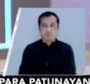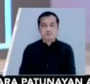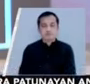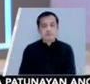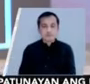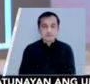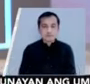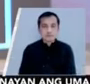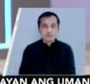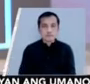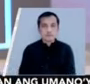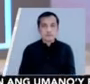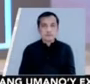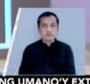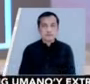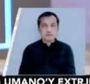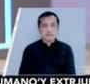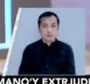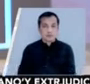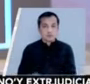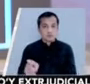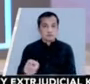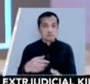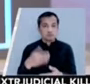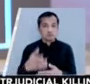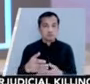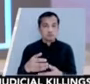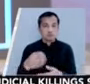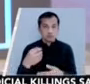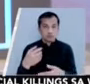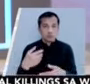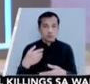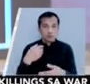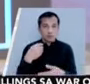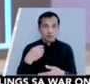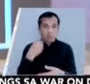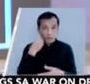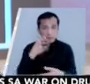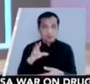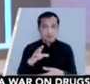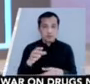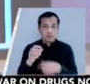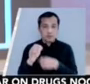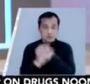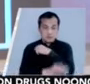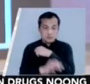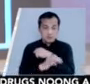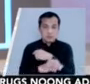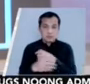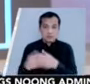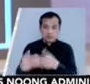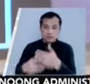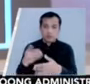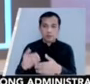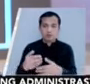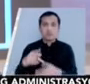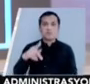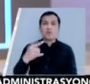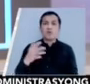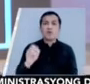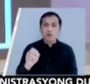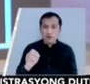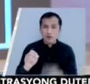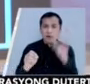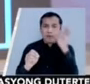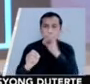Kasunod ng pagpapadeport ng mga dayuhang nagpapatakbo ng Pogo, mga Pilipino naman ang napaulat na